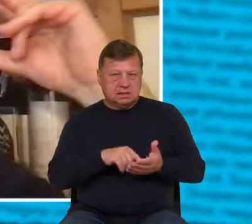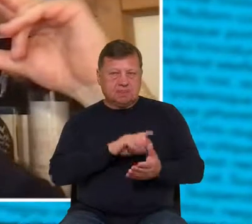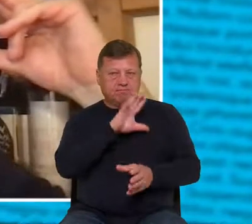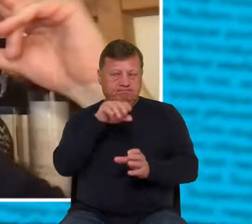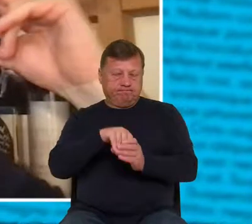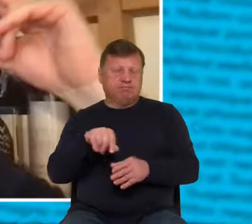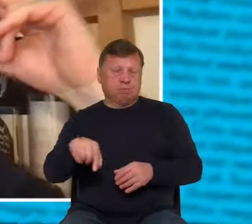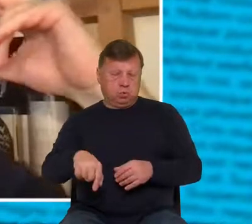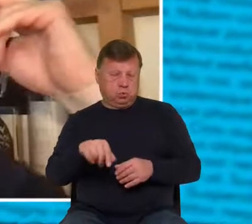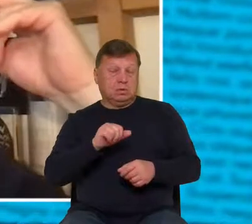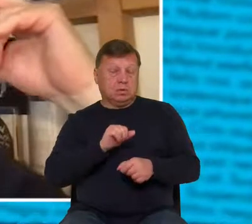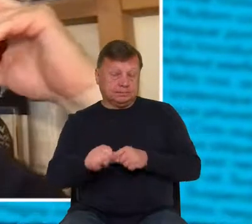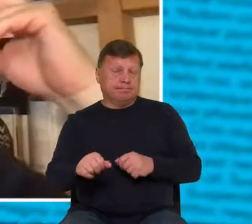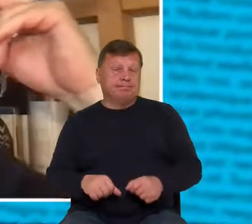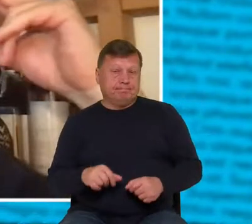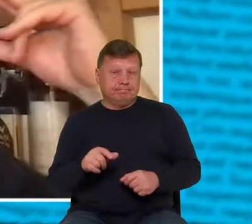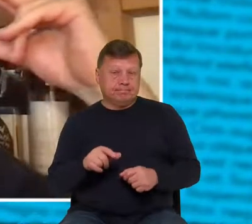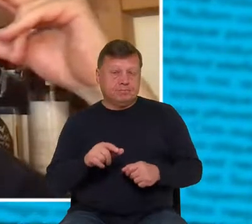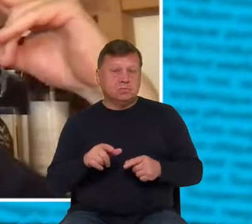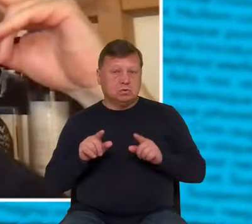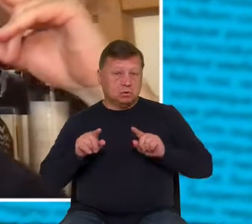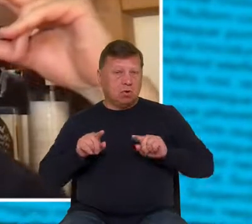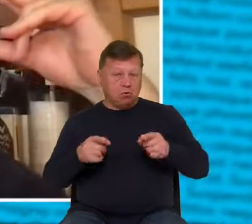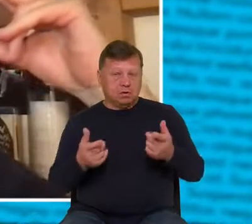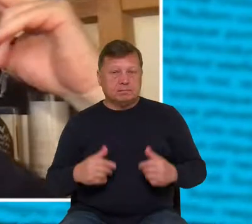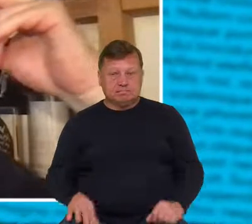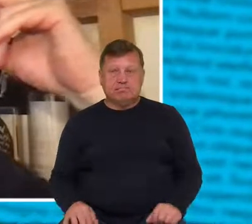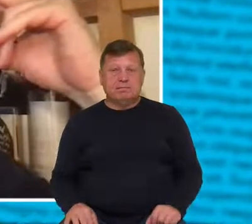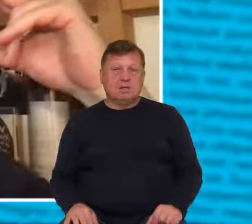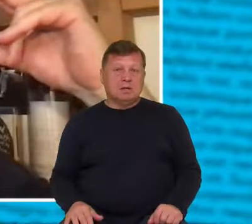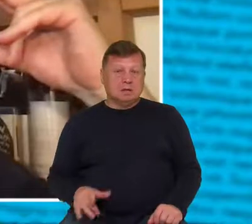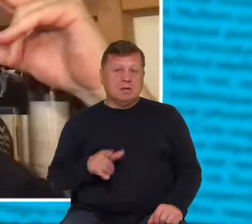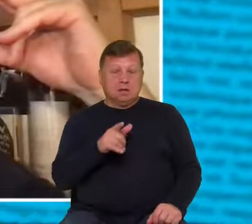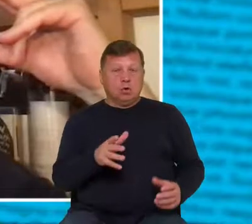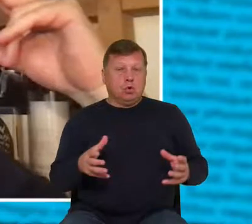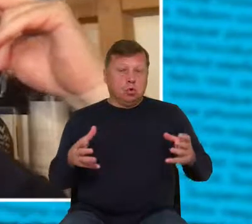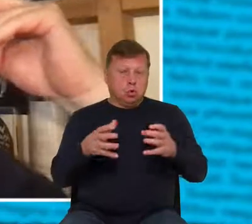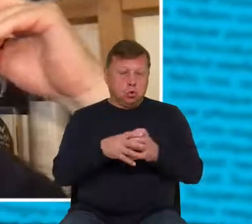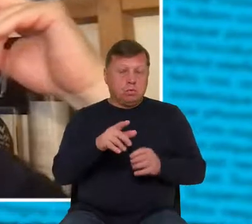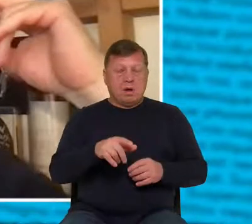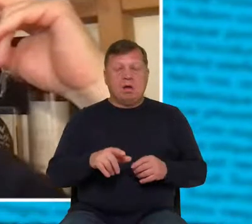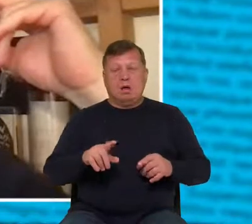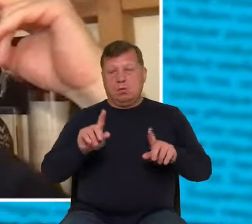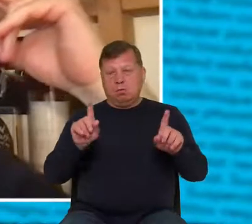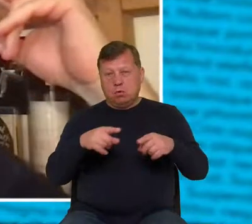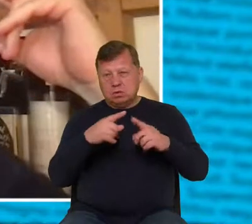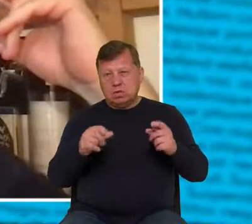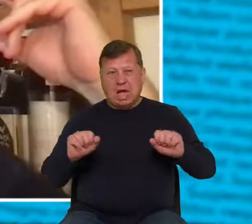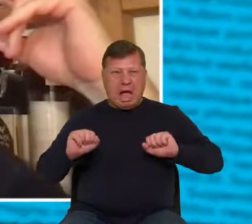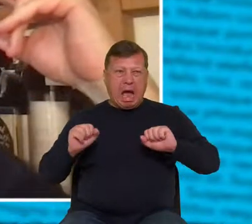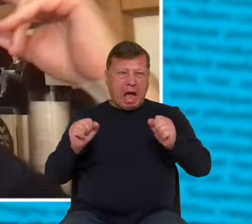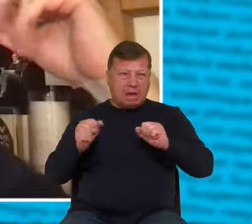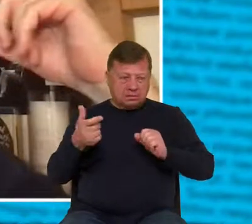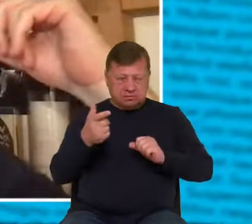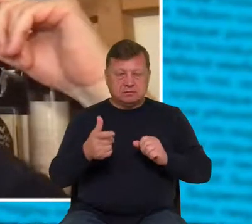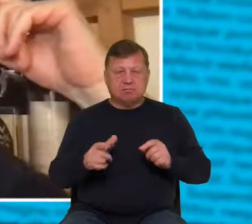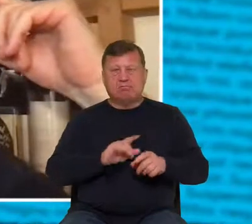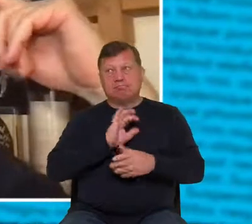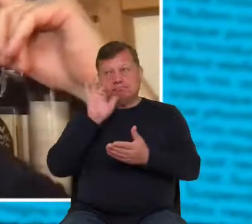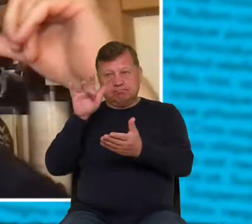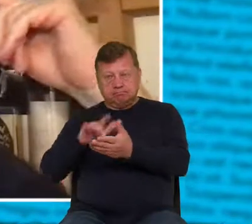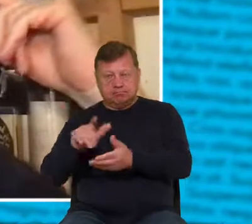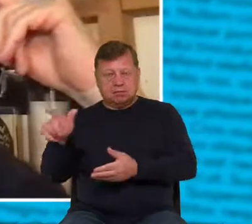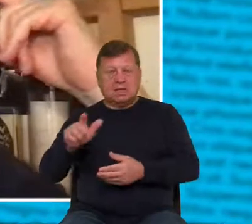w tym projekcie. Tak więc udałem się z grupą muzyków, aktywistów do Izraela,